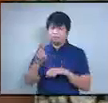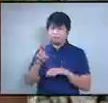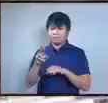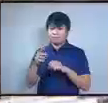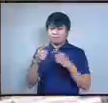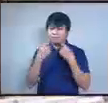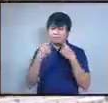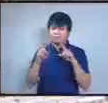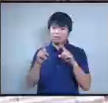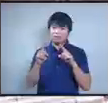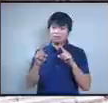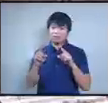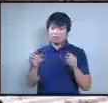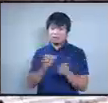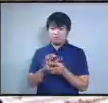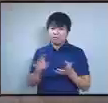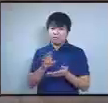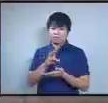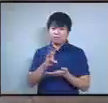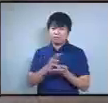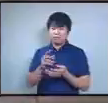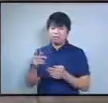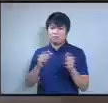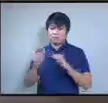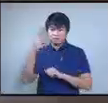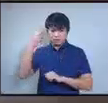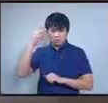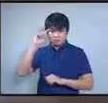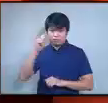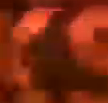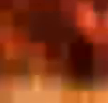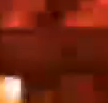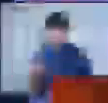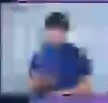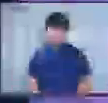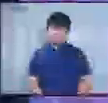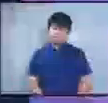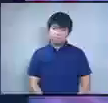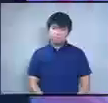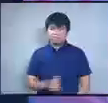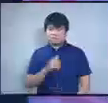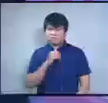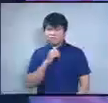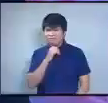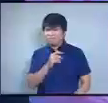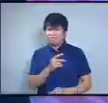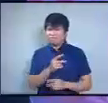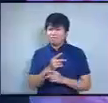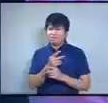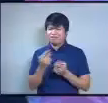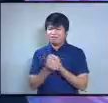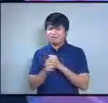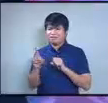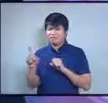calamity sa probinsya. Umaaksyon, Hannibal Talete, News 5. At hindi rin nakaligtas ang Quezon sa hagupit ng